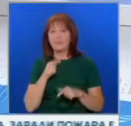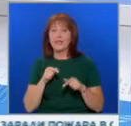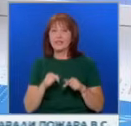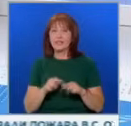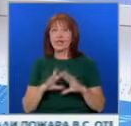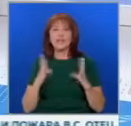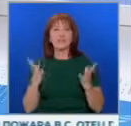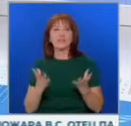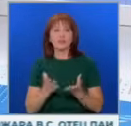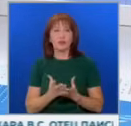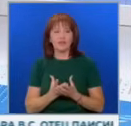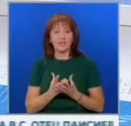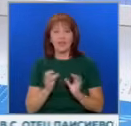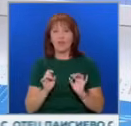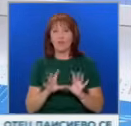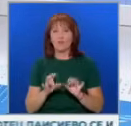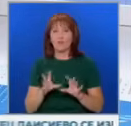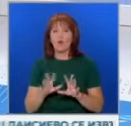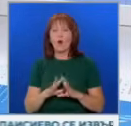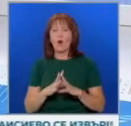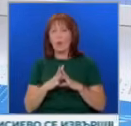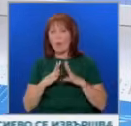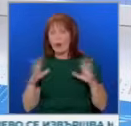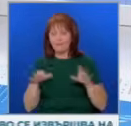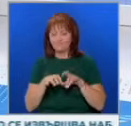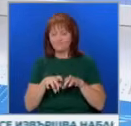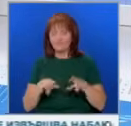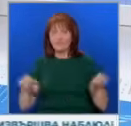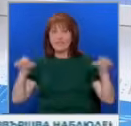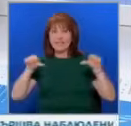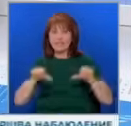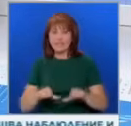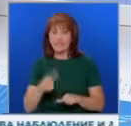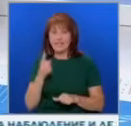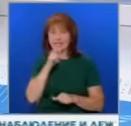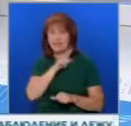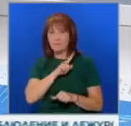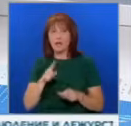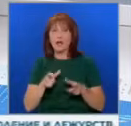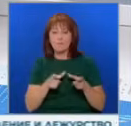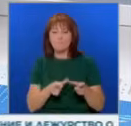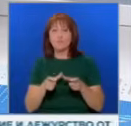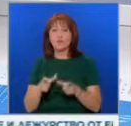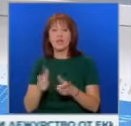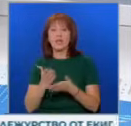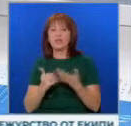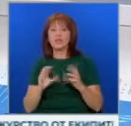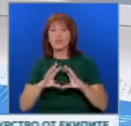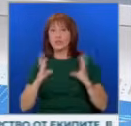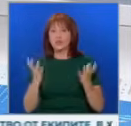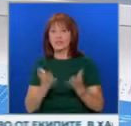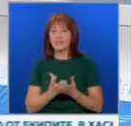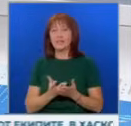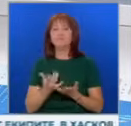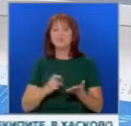Сега към световната новина номер едно. Глобалният IT-срив, който за един миг блокира голяма част от света. Авиолинии,